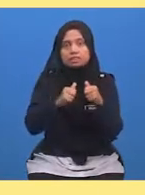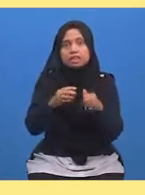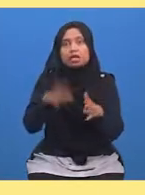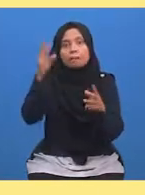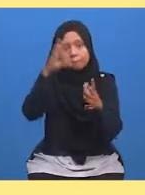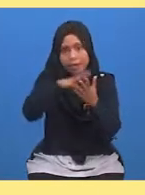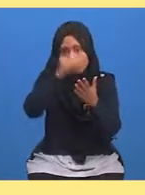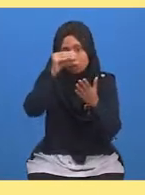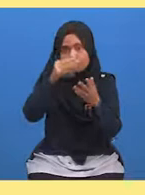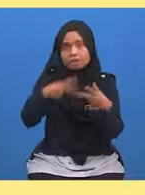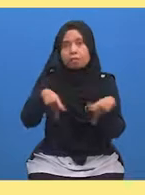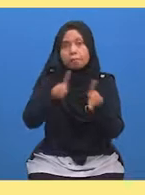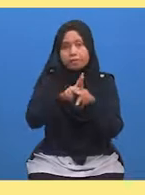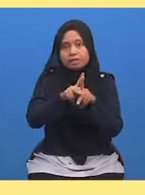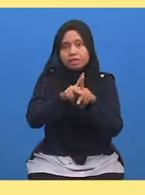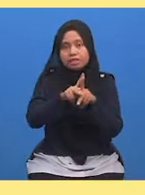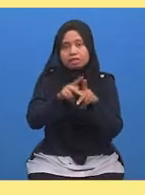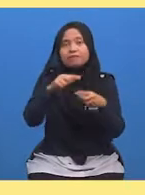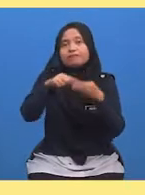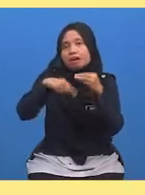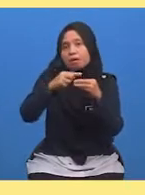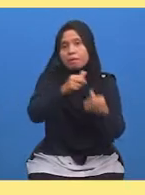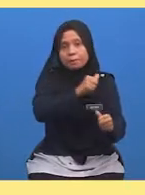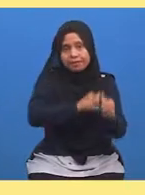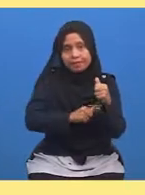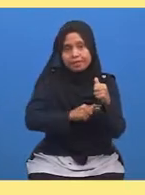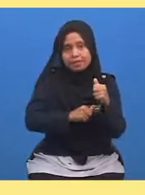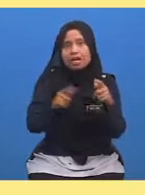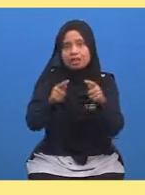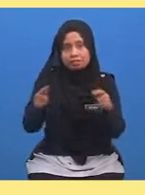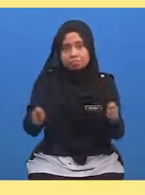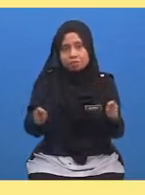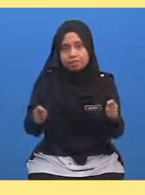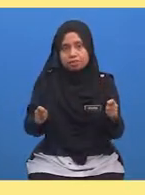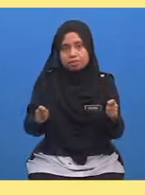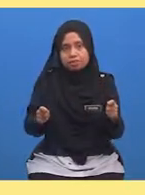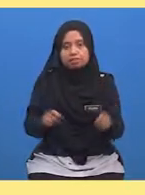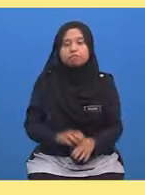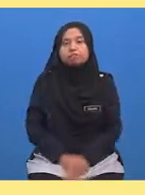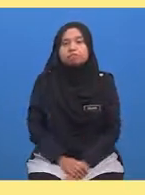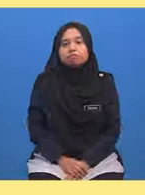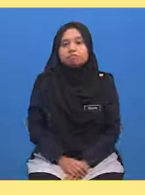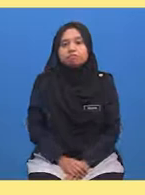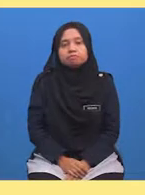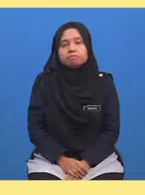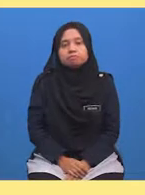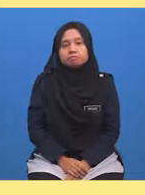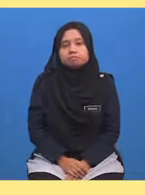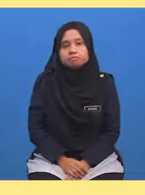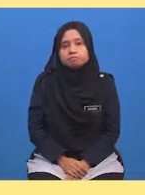penting berkenaan perniagaan. Tempat atau liputan perniagaan